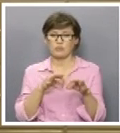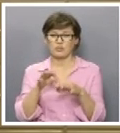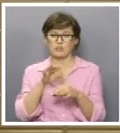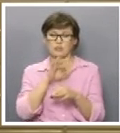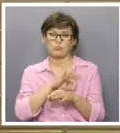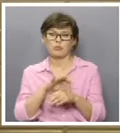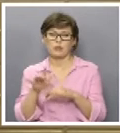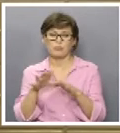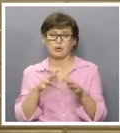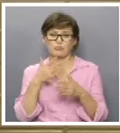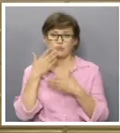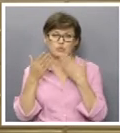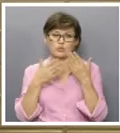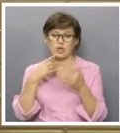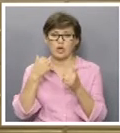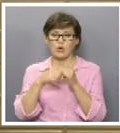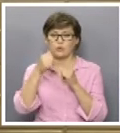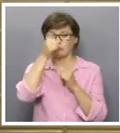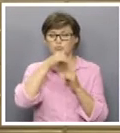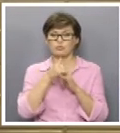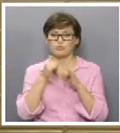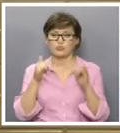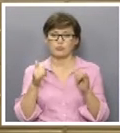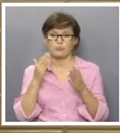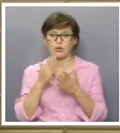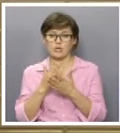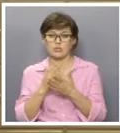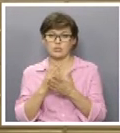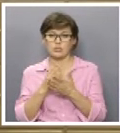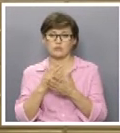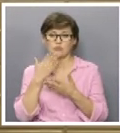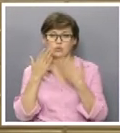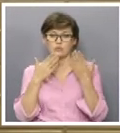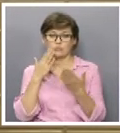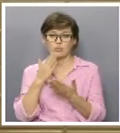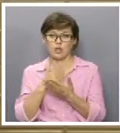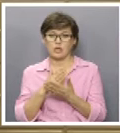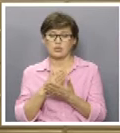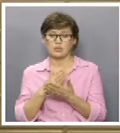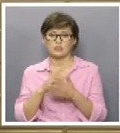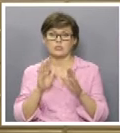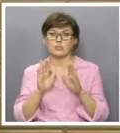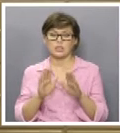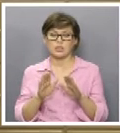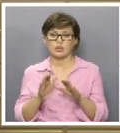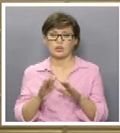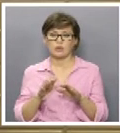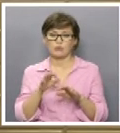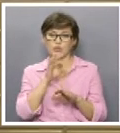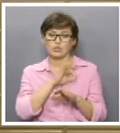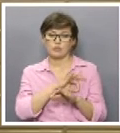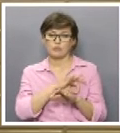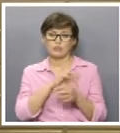мақсатында сұраныс жылдан жылға артып бара жатыр. Сұраныс бар, тек осы қол жетімді